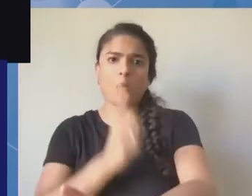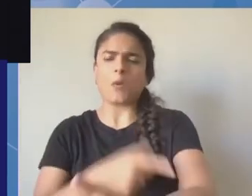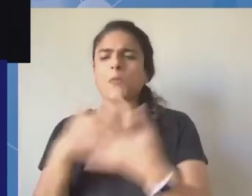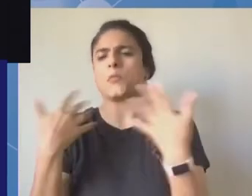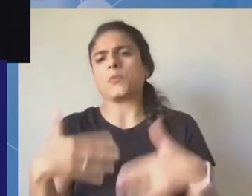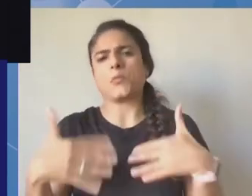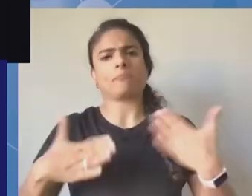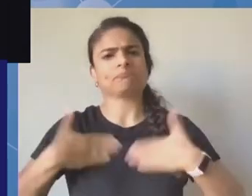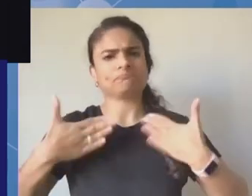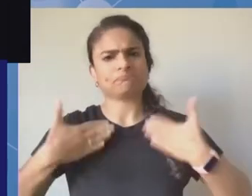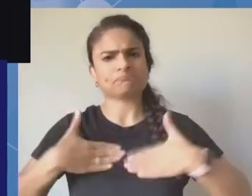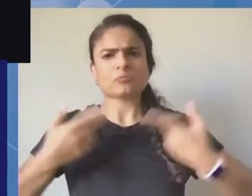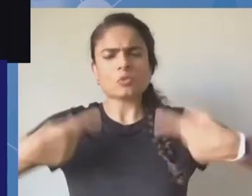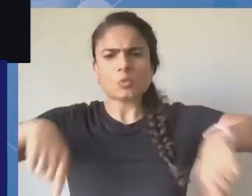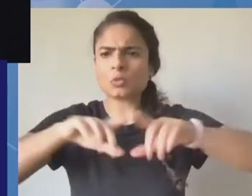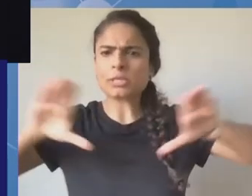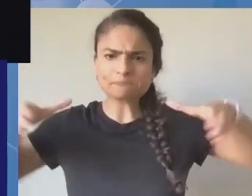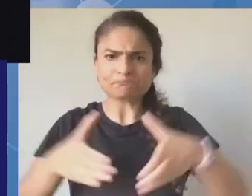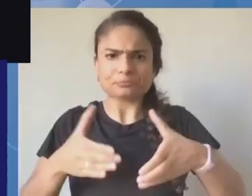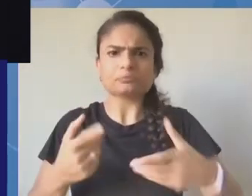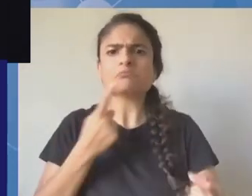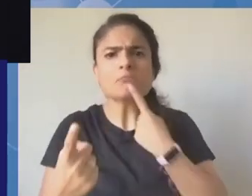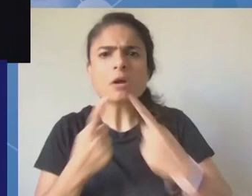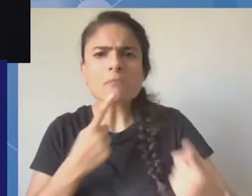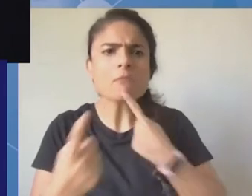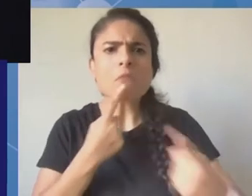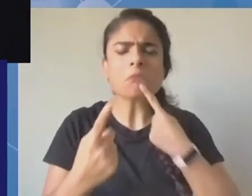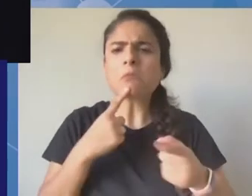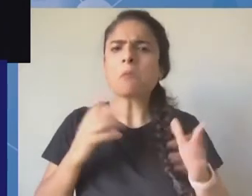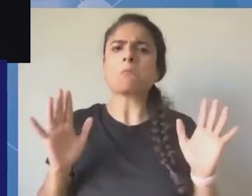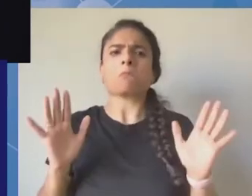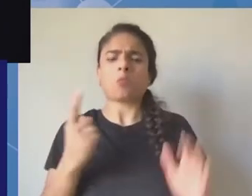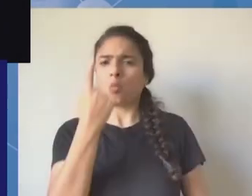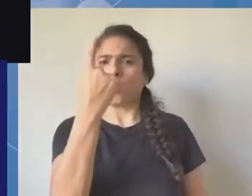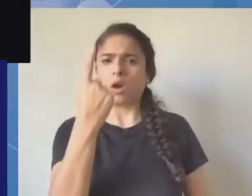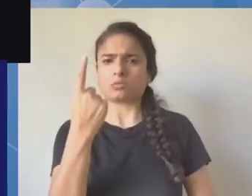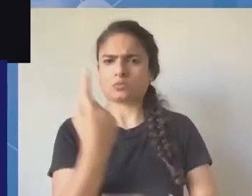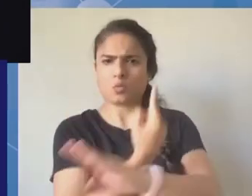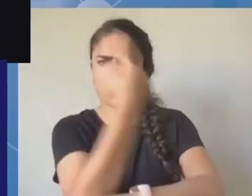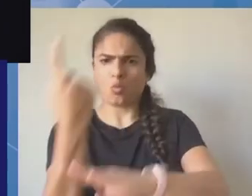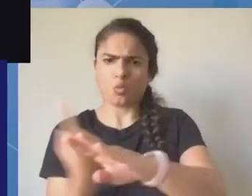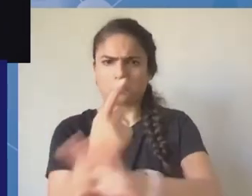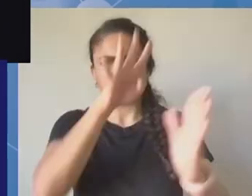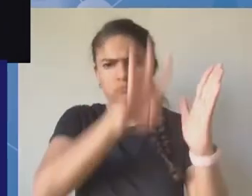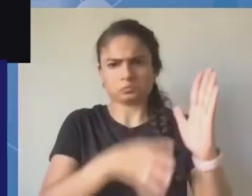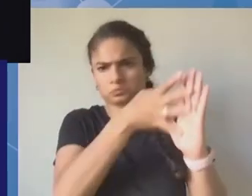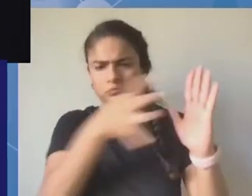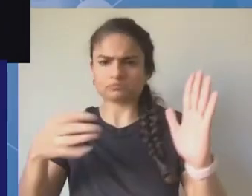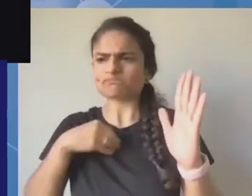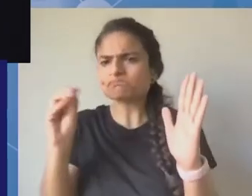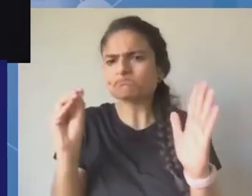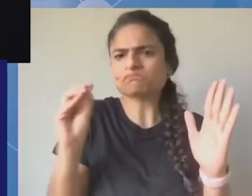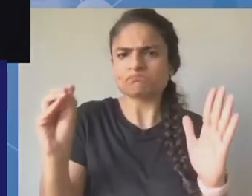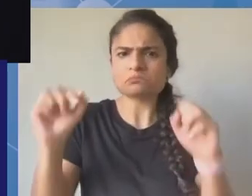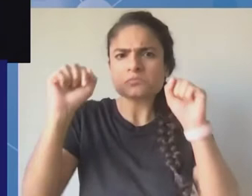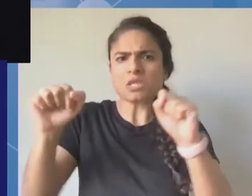给我们的这个机会，可以利用会厅，我也报了一个会